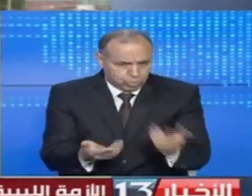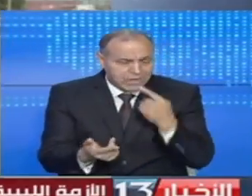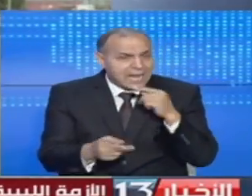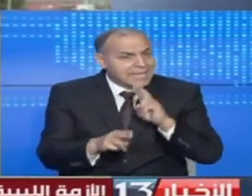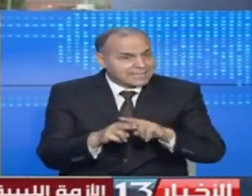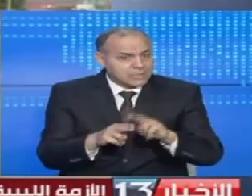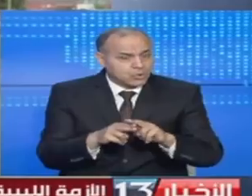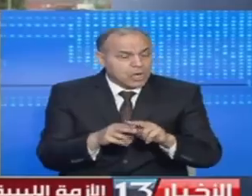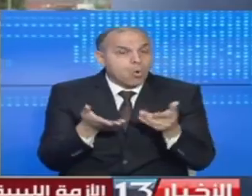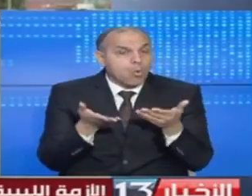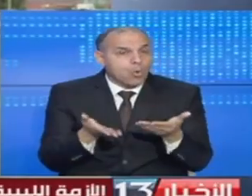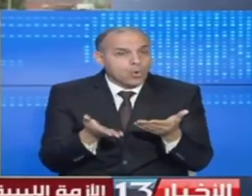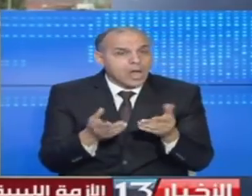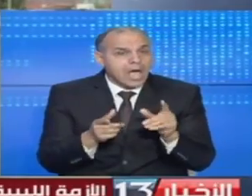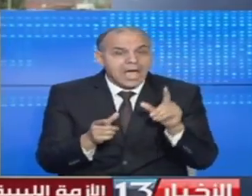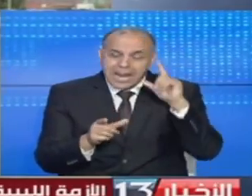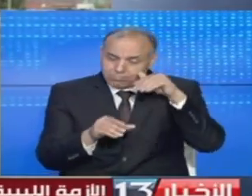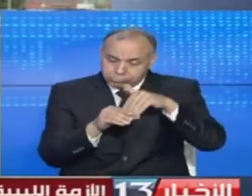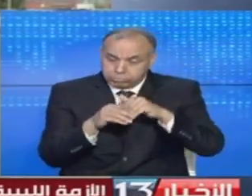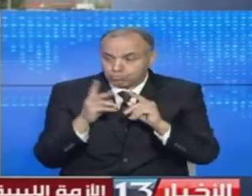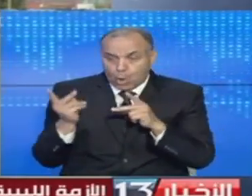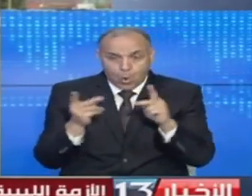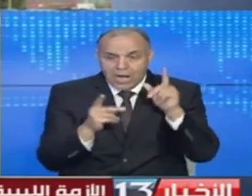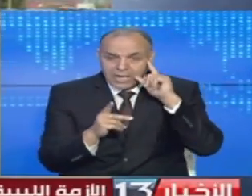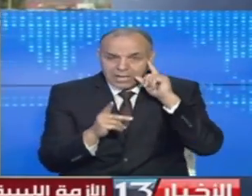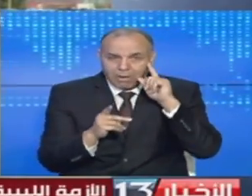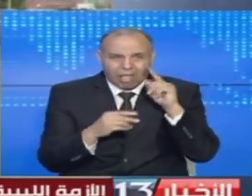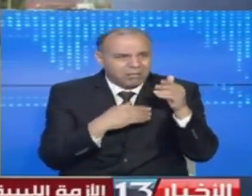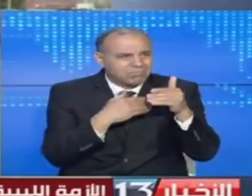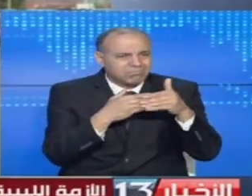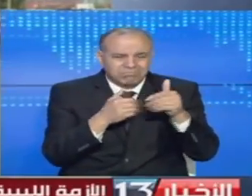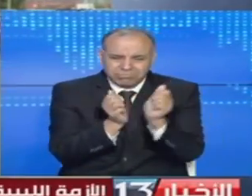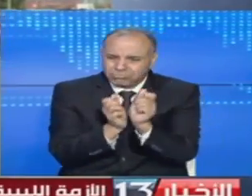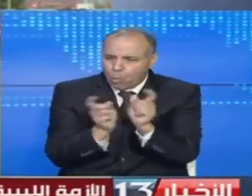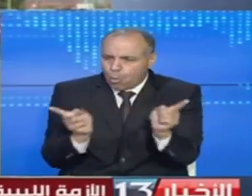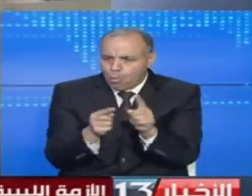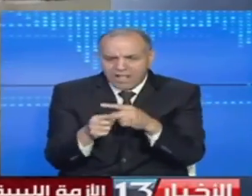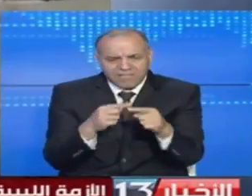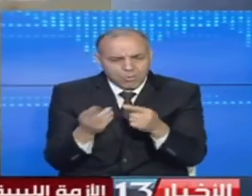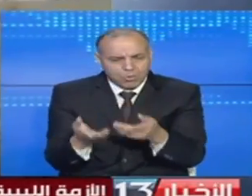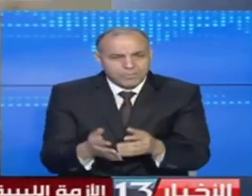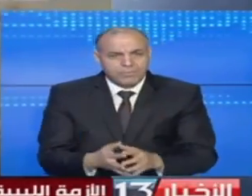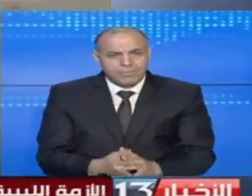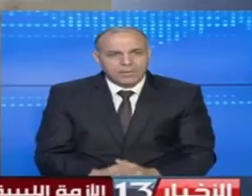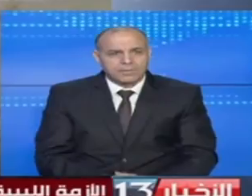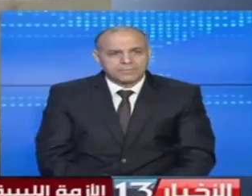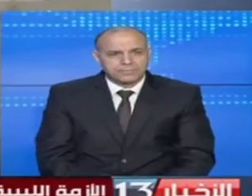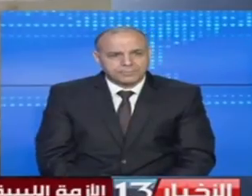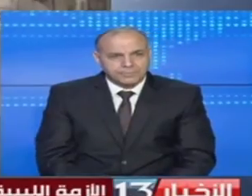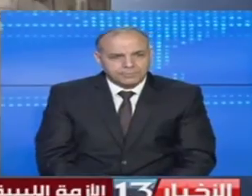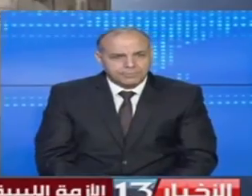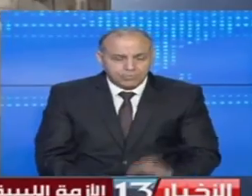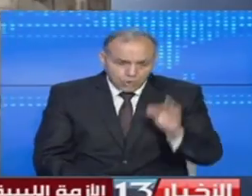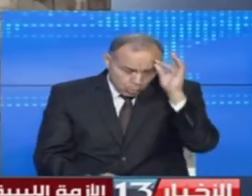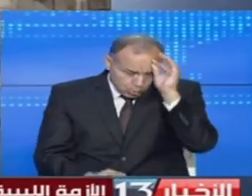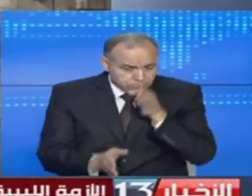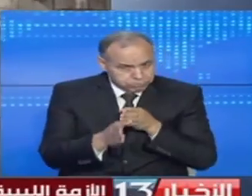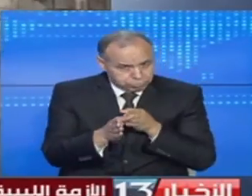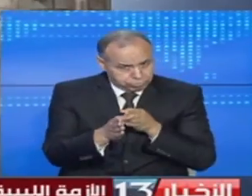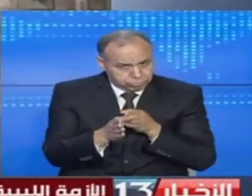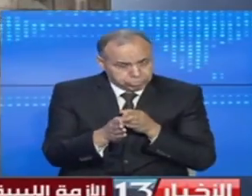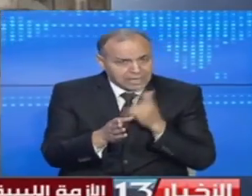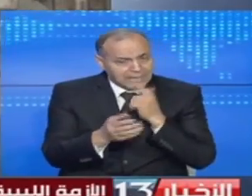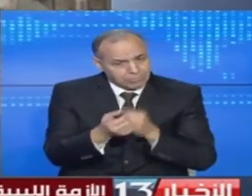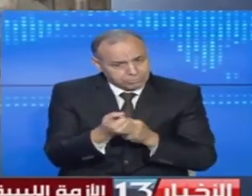التسويه يجب ان تاتي من الداخل من عند الفرقاء الليبيين انفسهم ووصلت وناسف الدفع